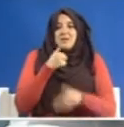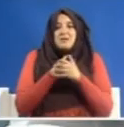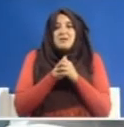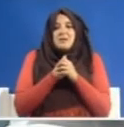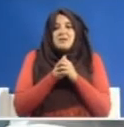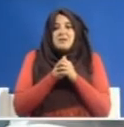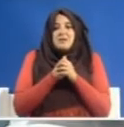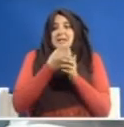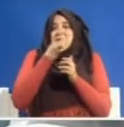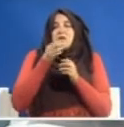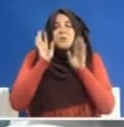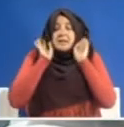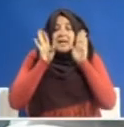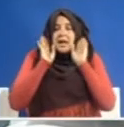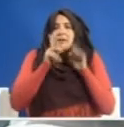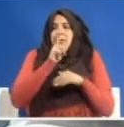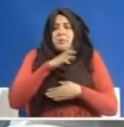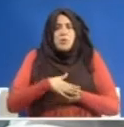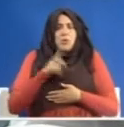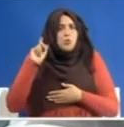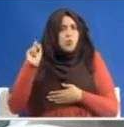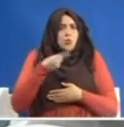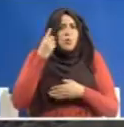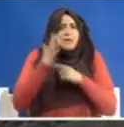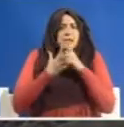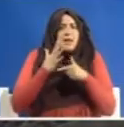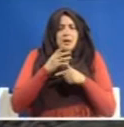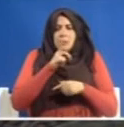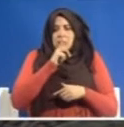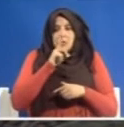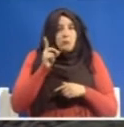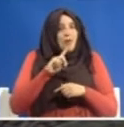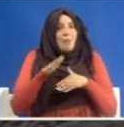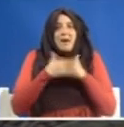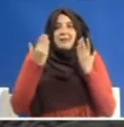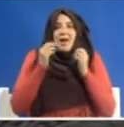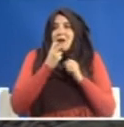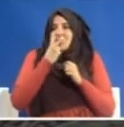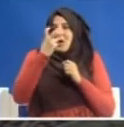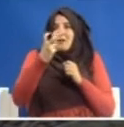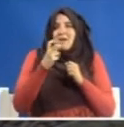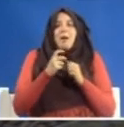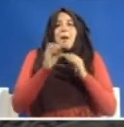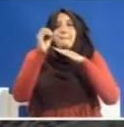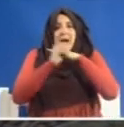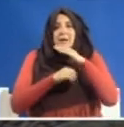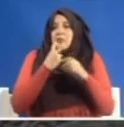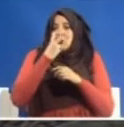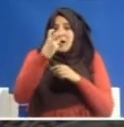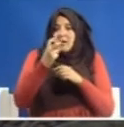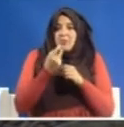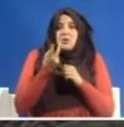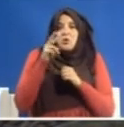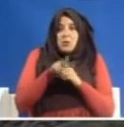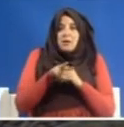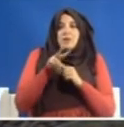سريا سرا فهذا أمر غير مقبول. هناك الصلوات الجارية، يصلي الصبح جهرا ويصلي المغرب جهرا، طبعا أقصد ركعتين،